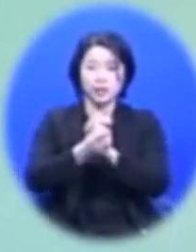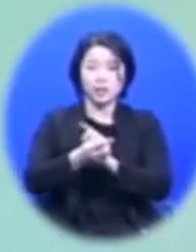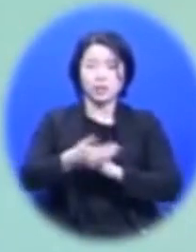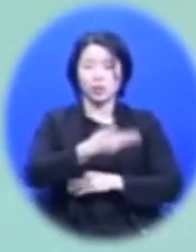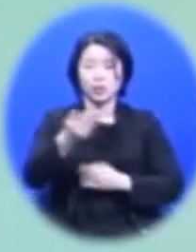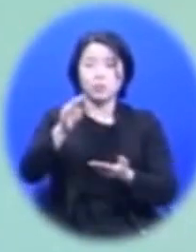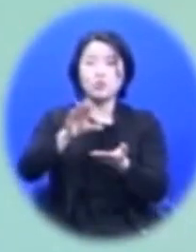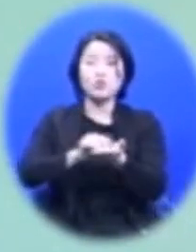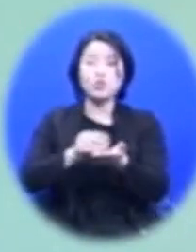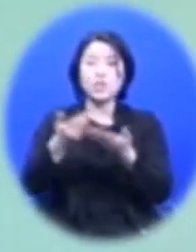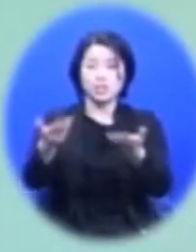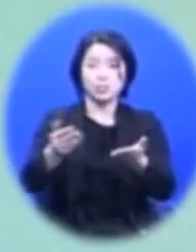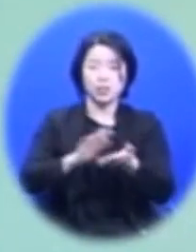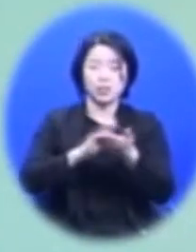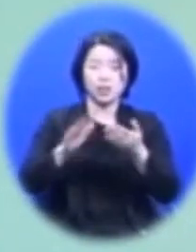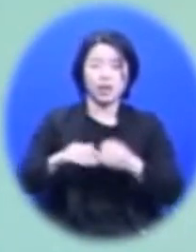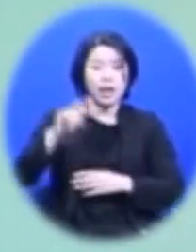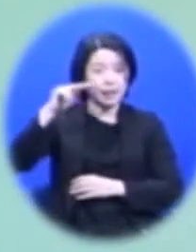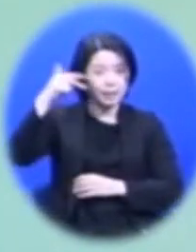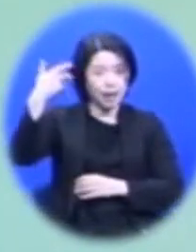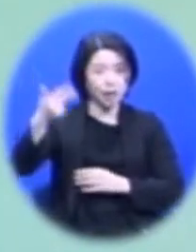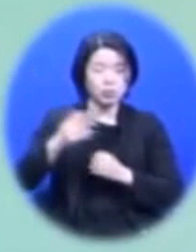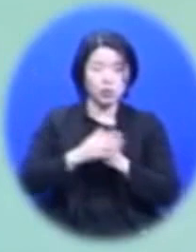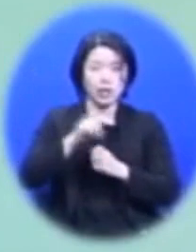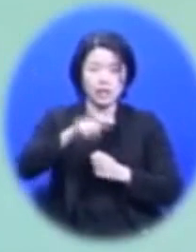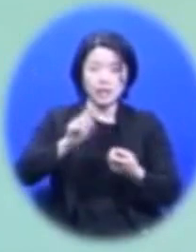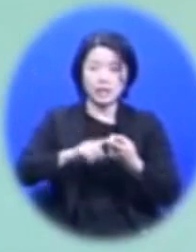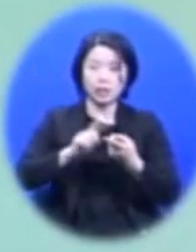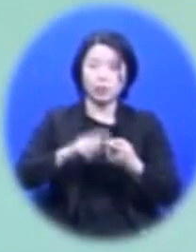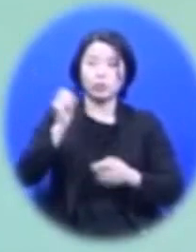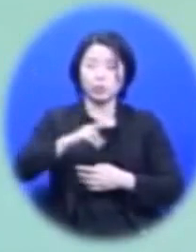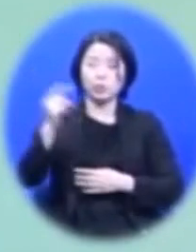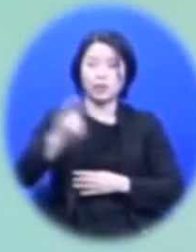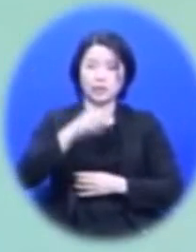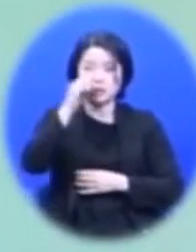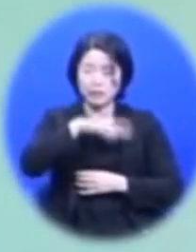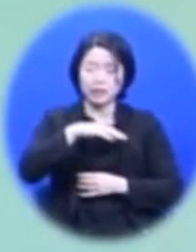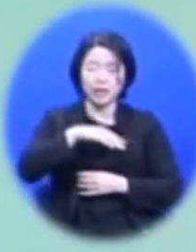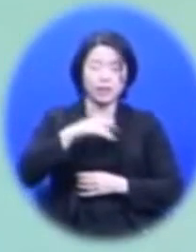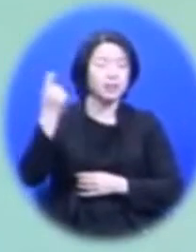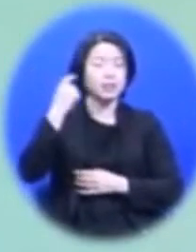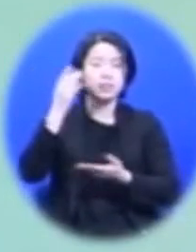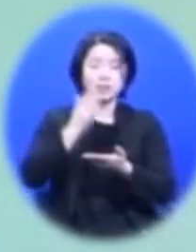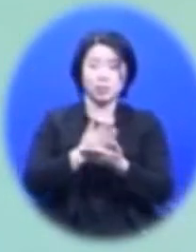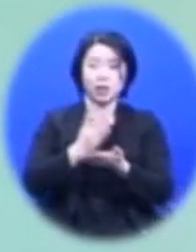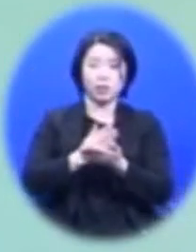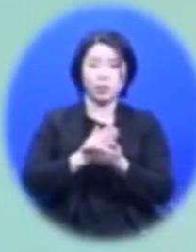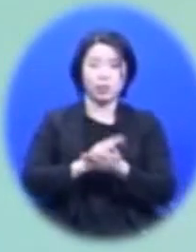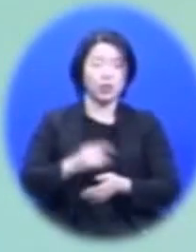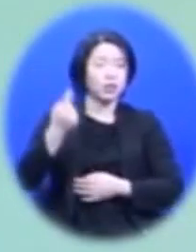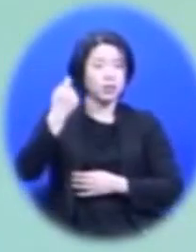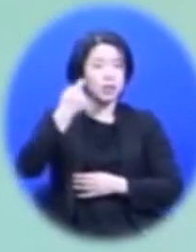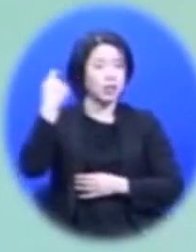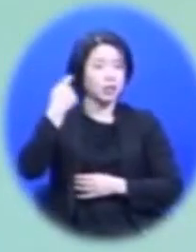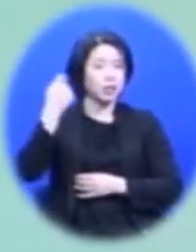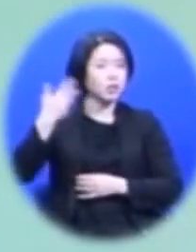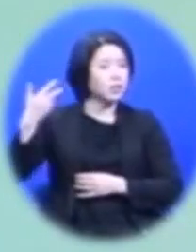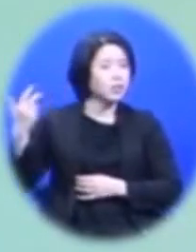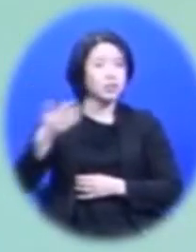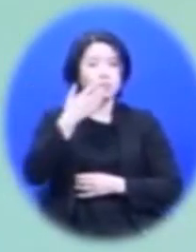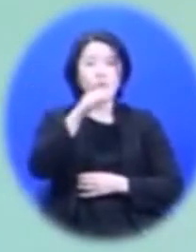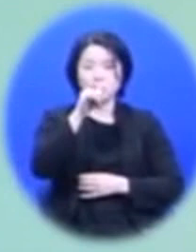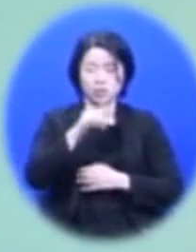숙제를 내드립니다. 다음 주일에 그냥 요 상태대로 그냥 또 와서 들으시려고 하면 그냥 귀전으로만 지나갈 수도